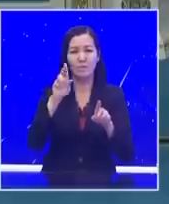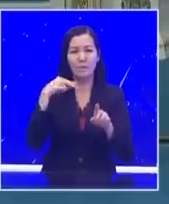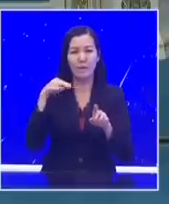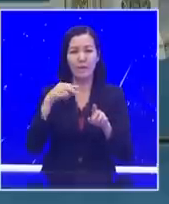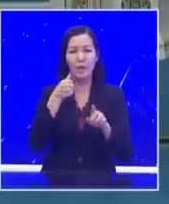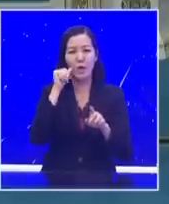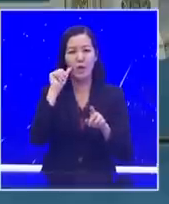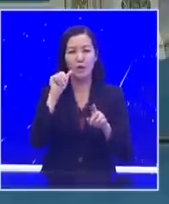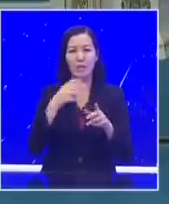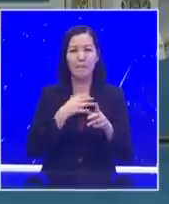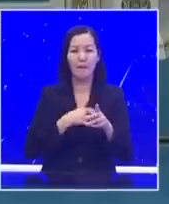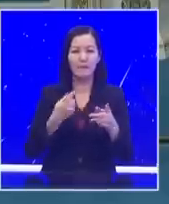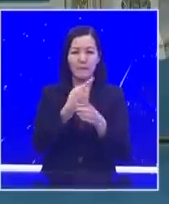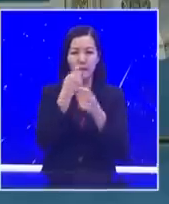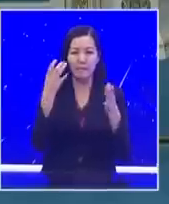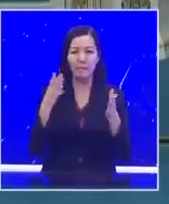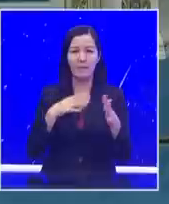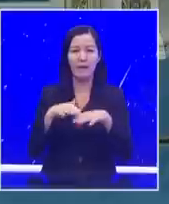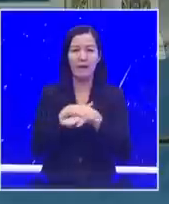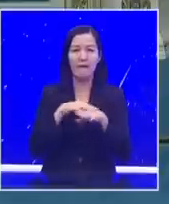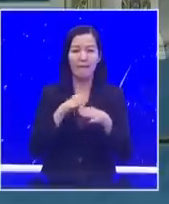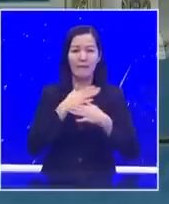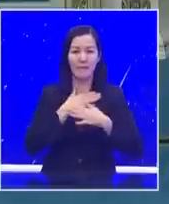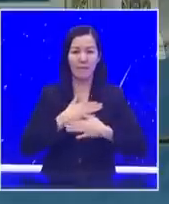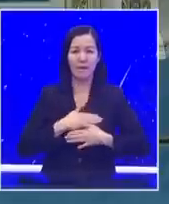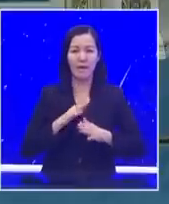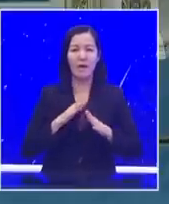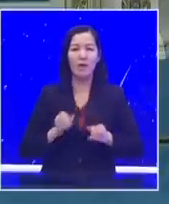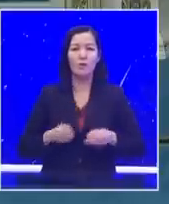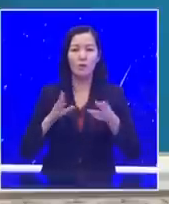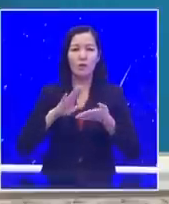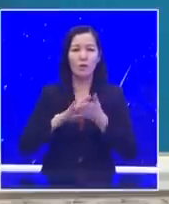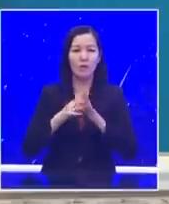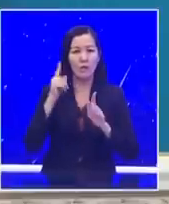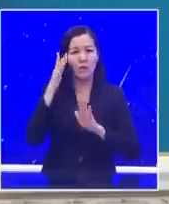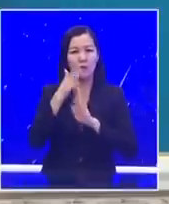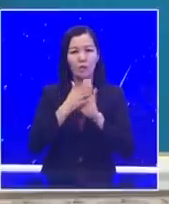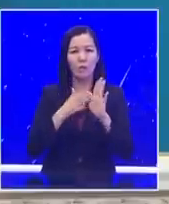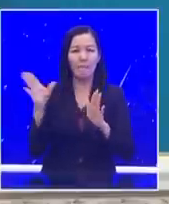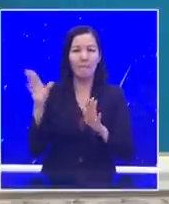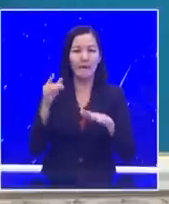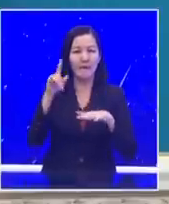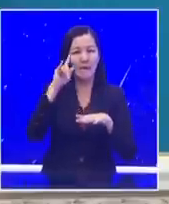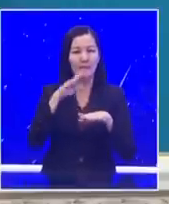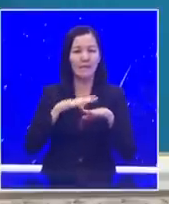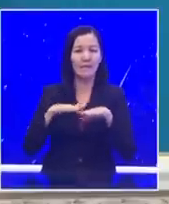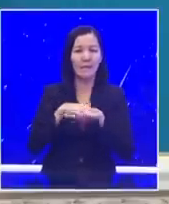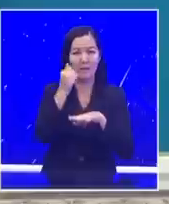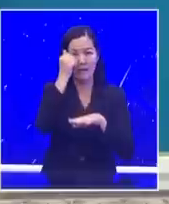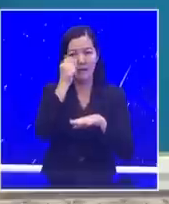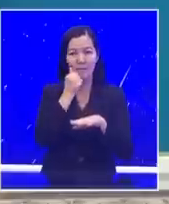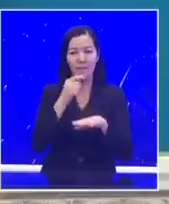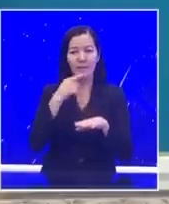кеше маңызды мәлімдеме жасады. Халықты сабырға шақырып, төтенше жағдайда түсіністік танытқаны үшін барша қазақстандықтарға алғыс